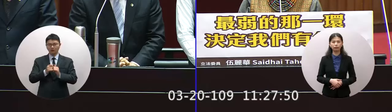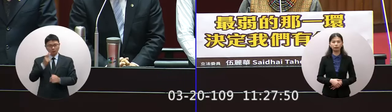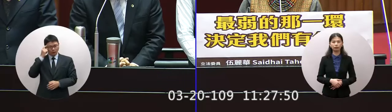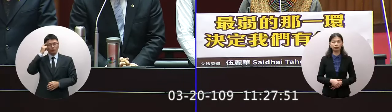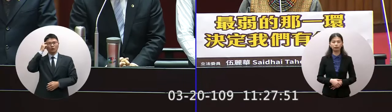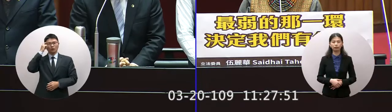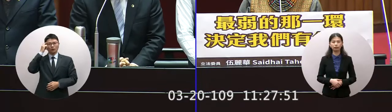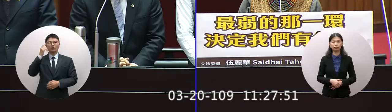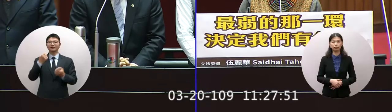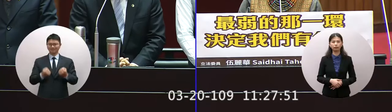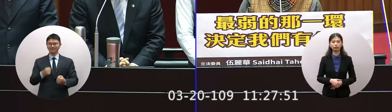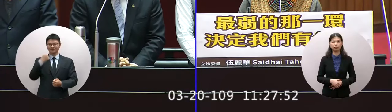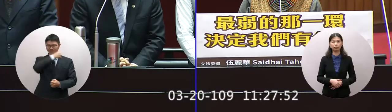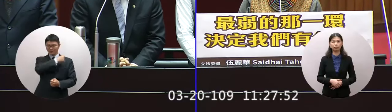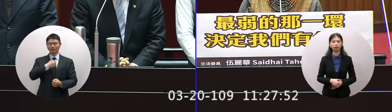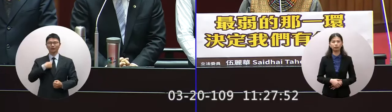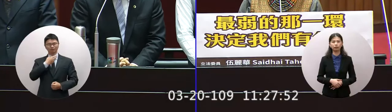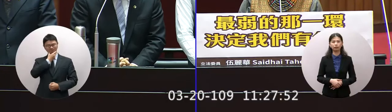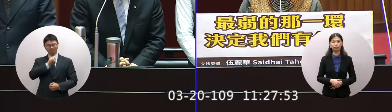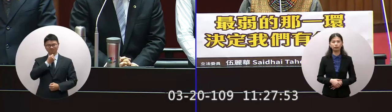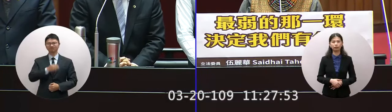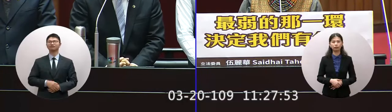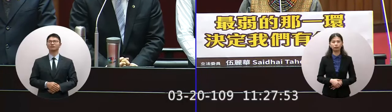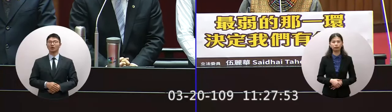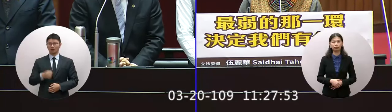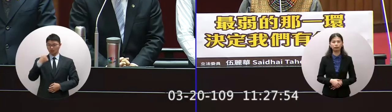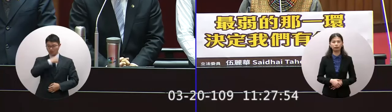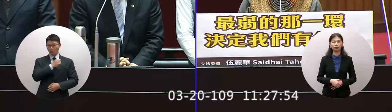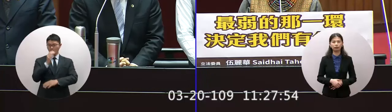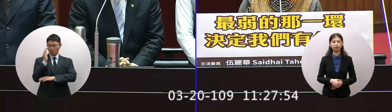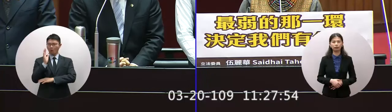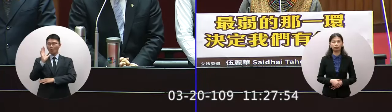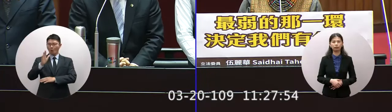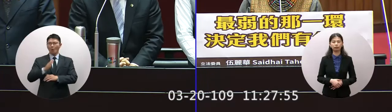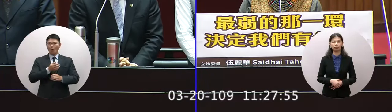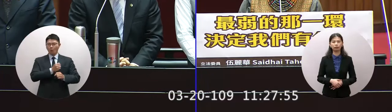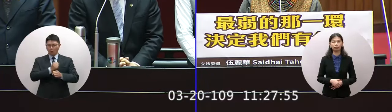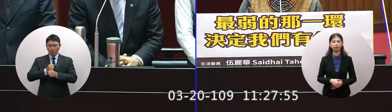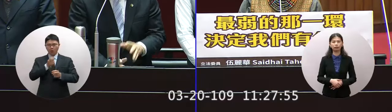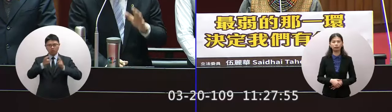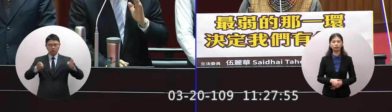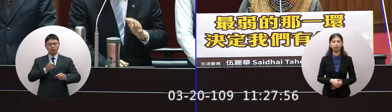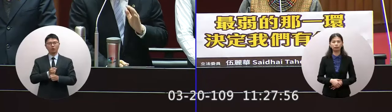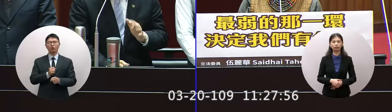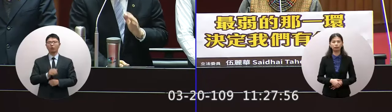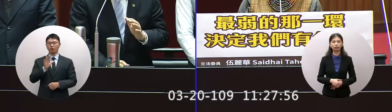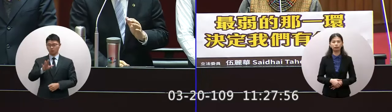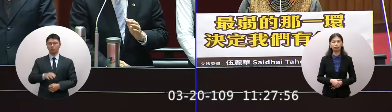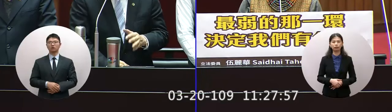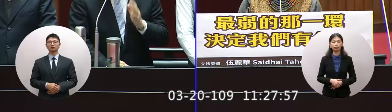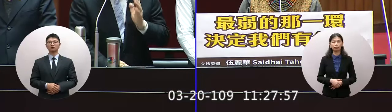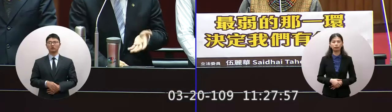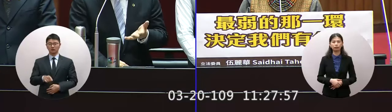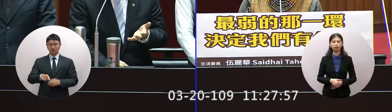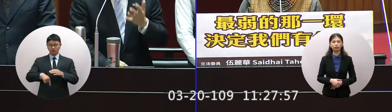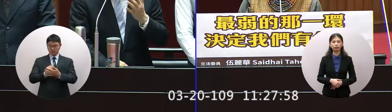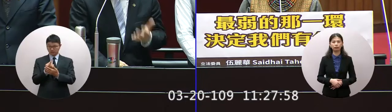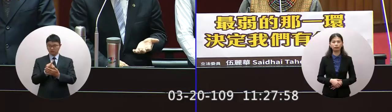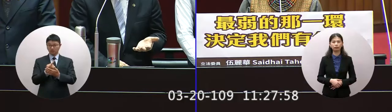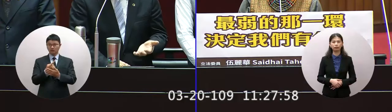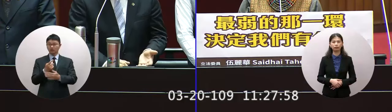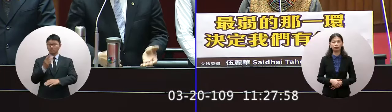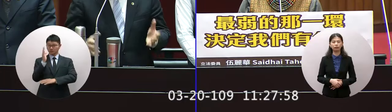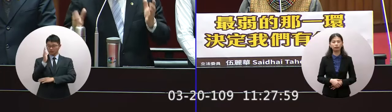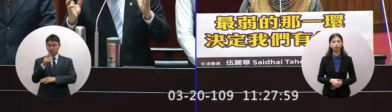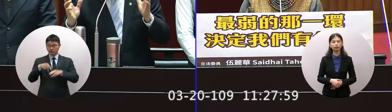台湾真幸福，台湾有政府会做事。这个政府不是只有行政，其实